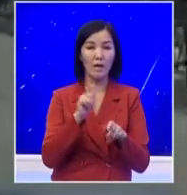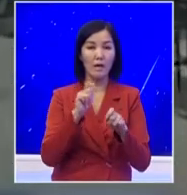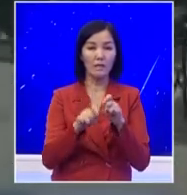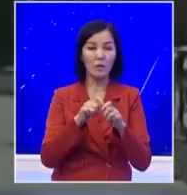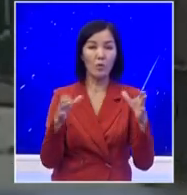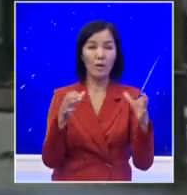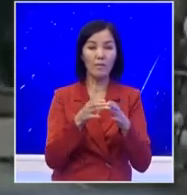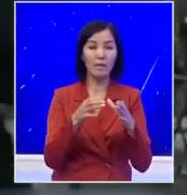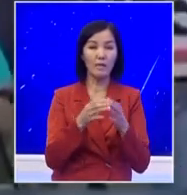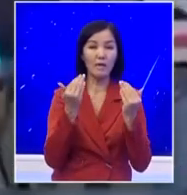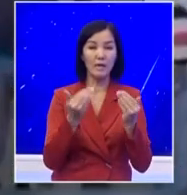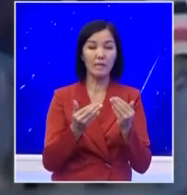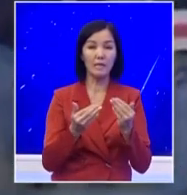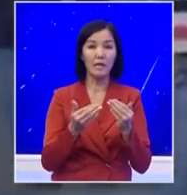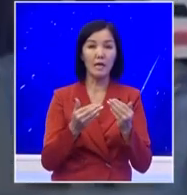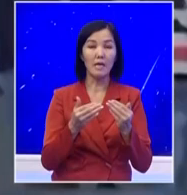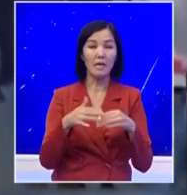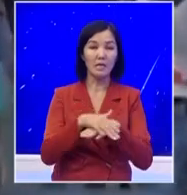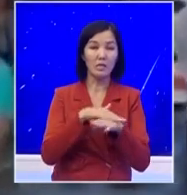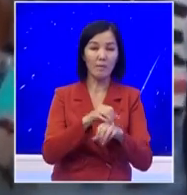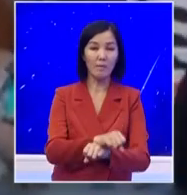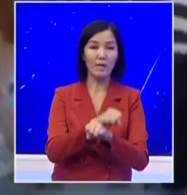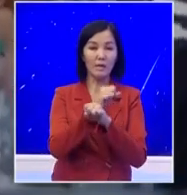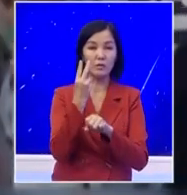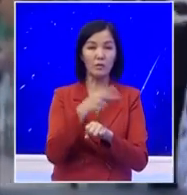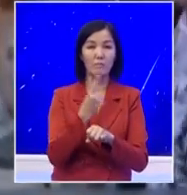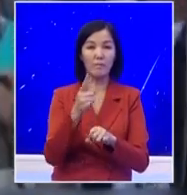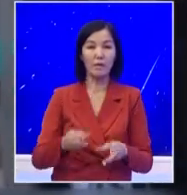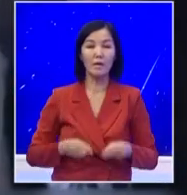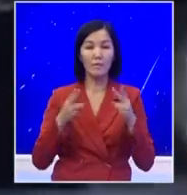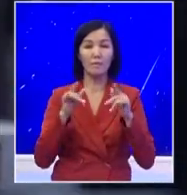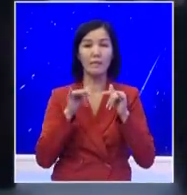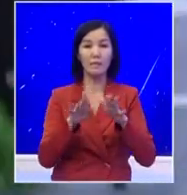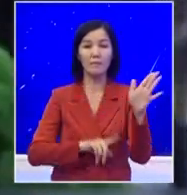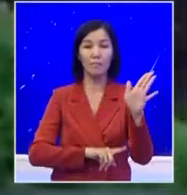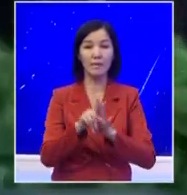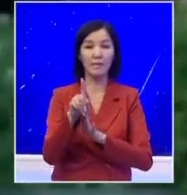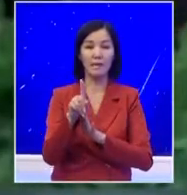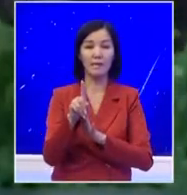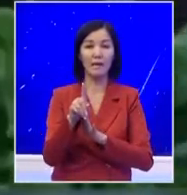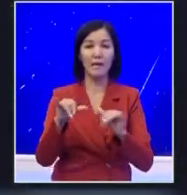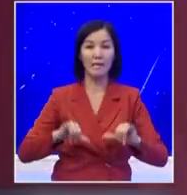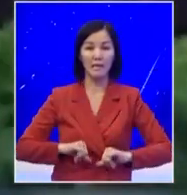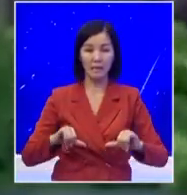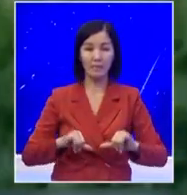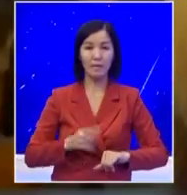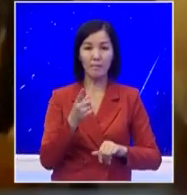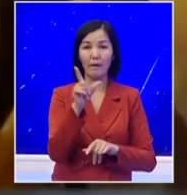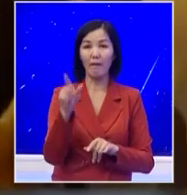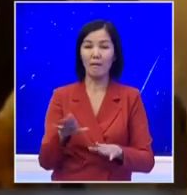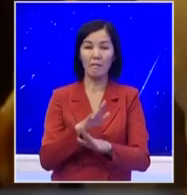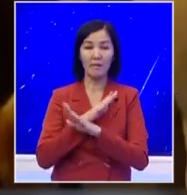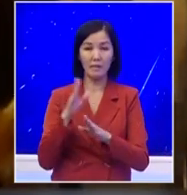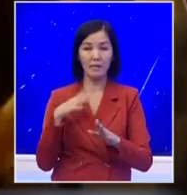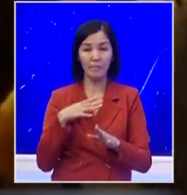комитетінің хабарлауынша, қазір жаппай тәртіпсіздік бойынша 21 қылмыстық іс қозғалды. Минскте тәртіпсіздік кезінде бір адам қаза